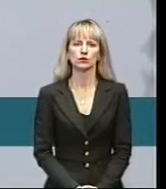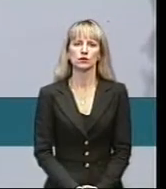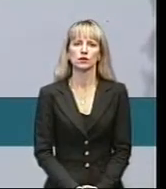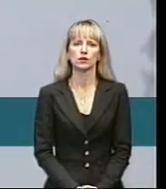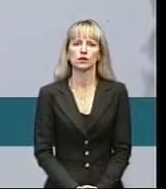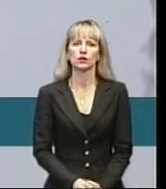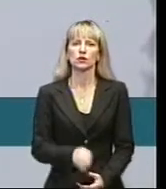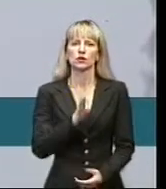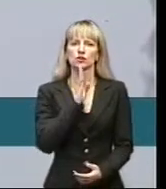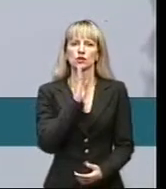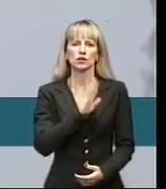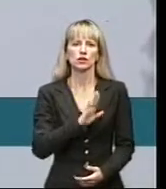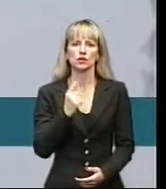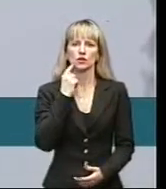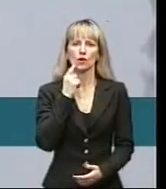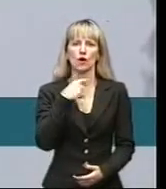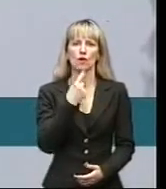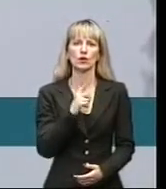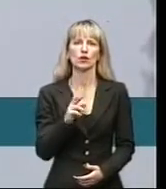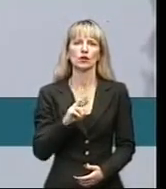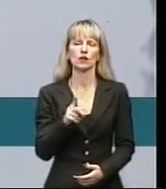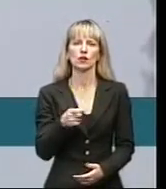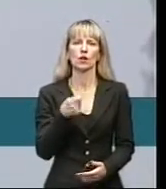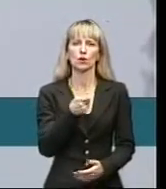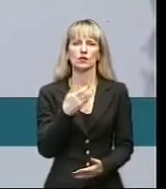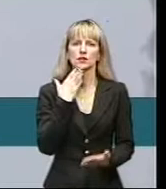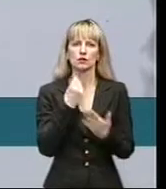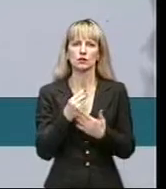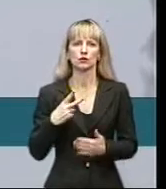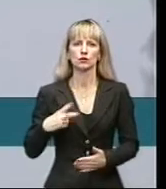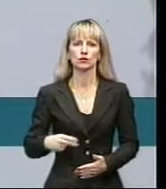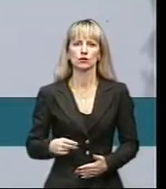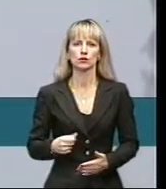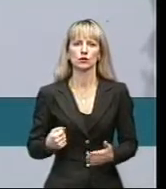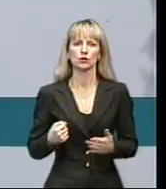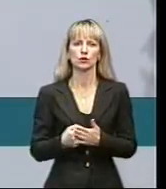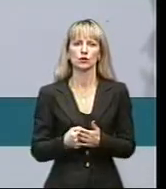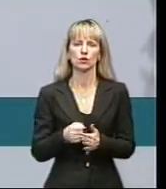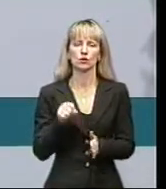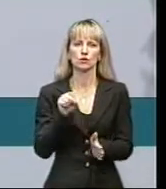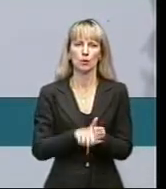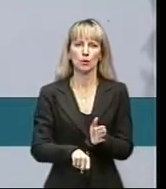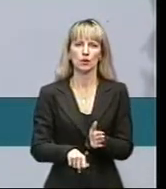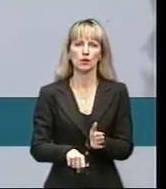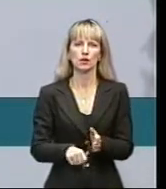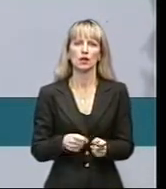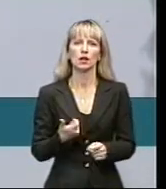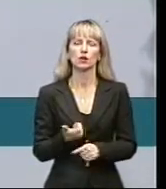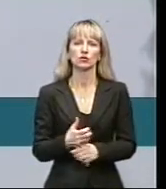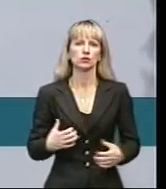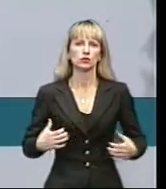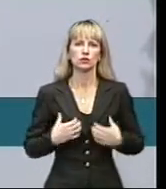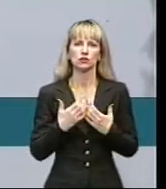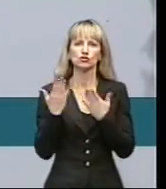не соромлячись, говорить про те, як вона готувала свою дівчинку до забиття. Це дуже страшно,